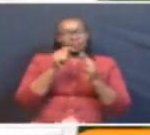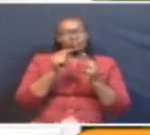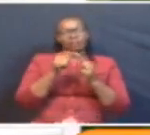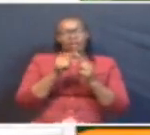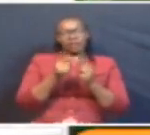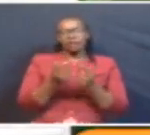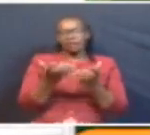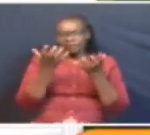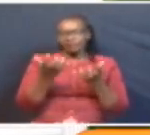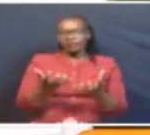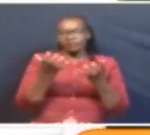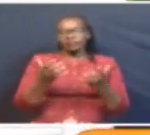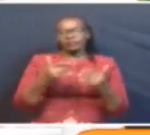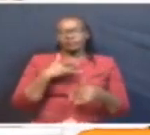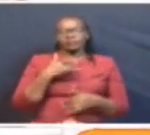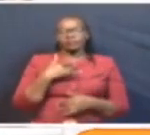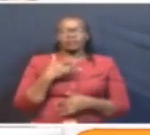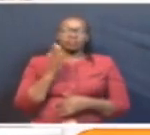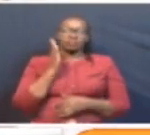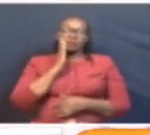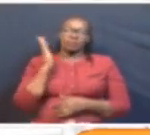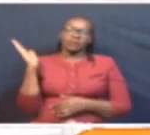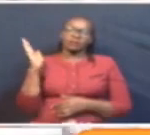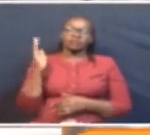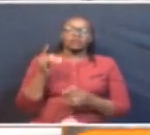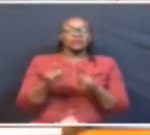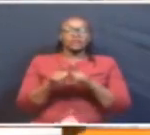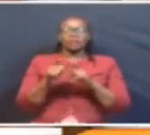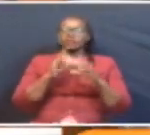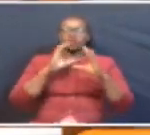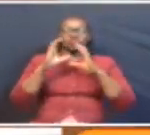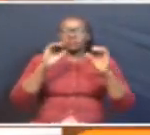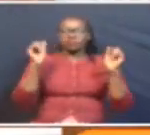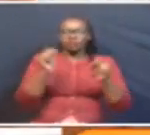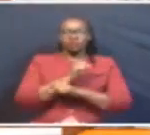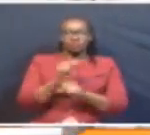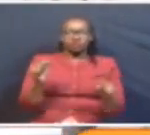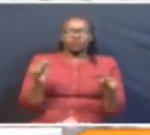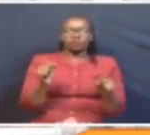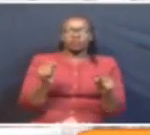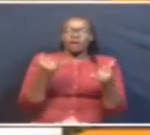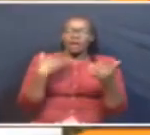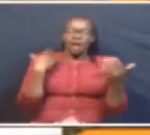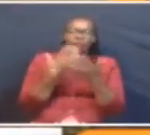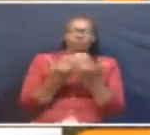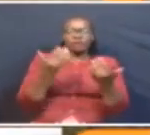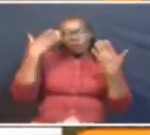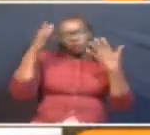Saadia ana uchungu akishindwa kuzungumza, kwani kufikia sasa hajui mwanawe aliko.